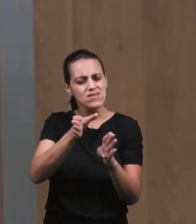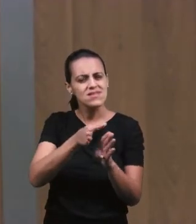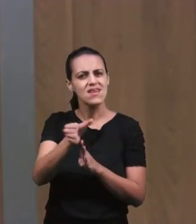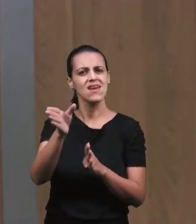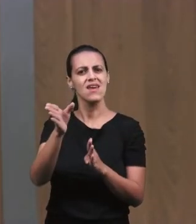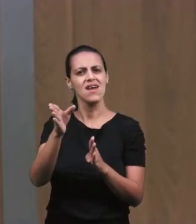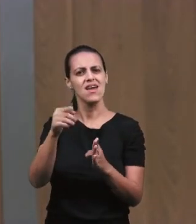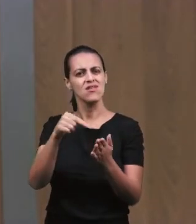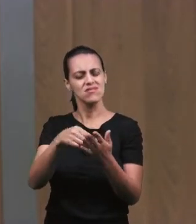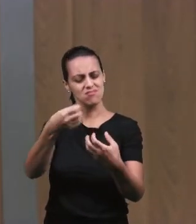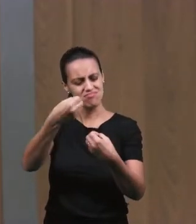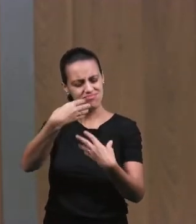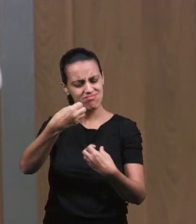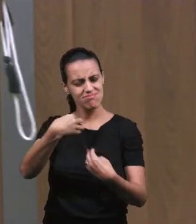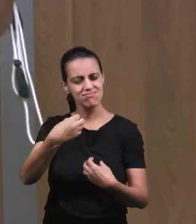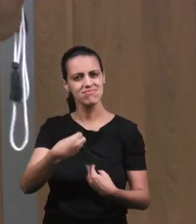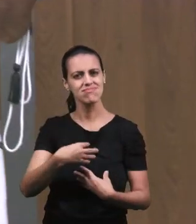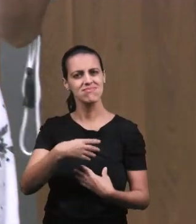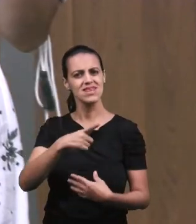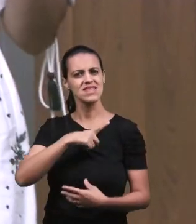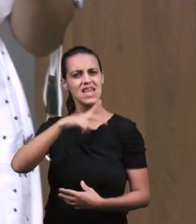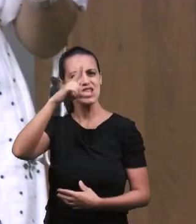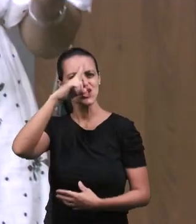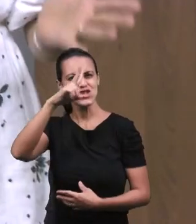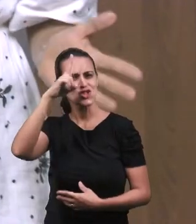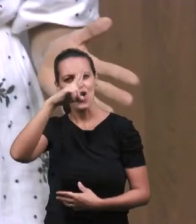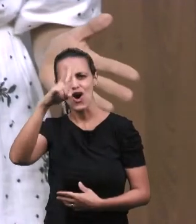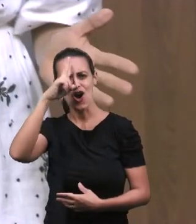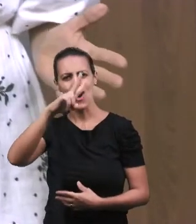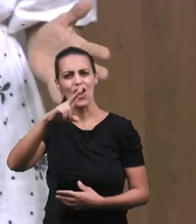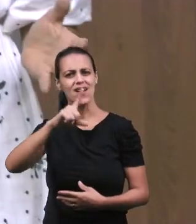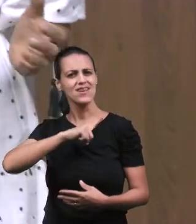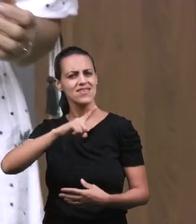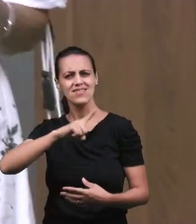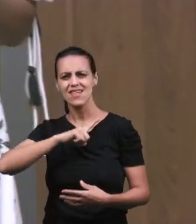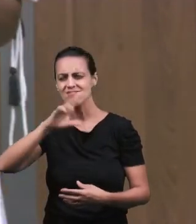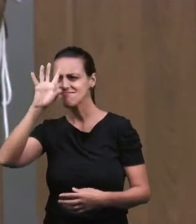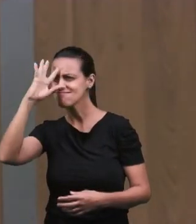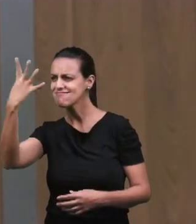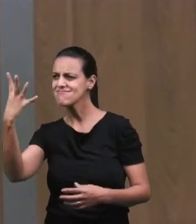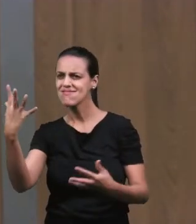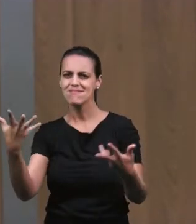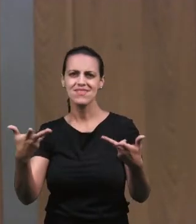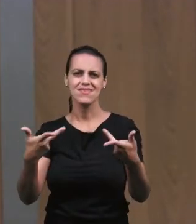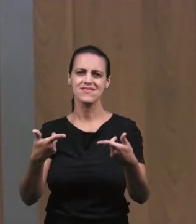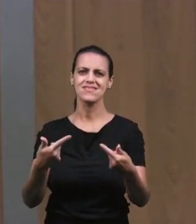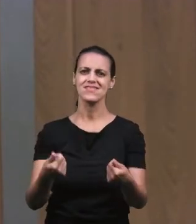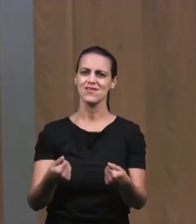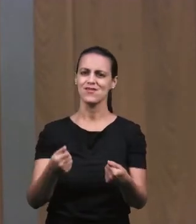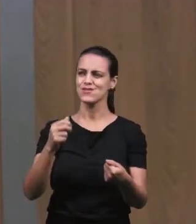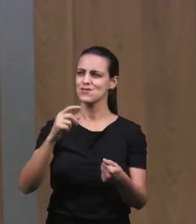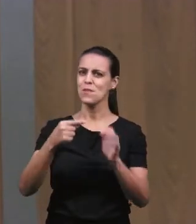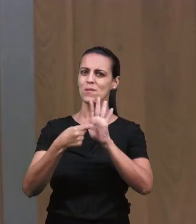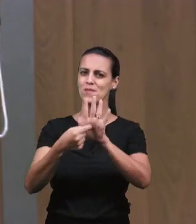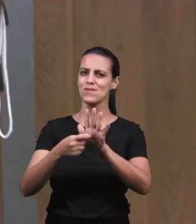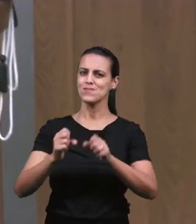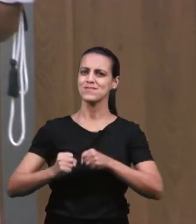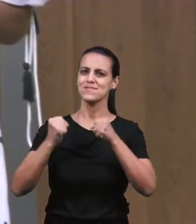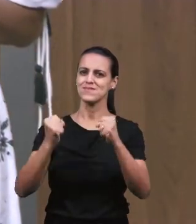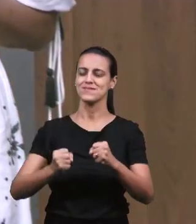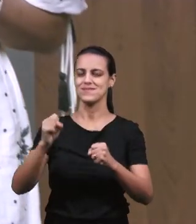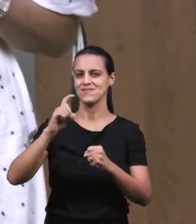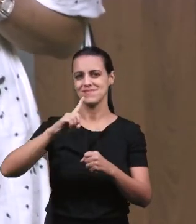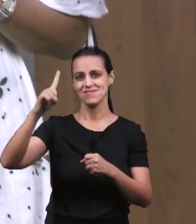des sagesses, l'histoire, des événements merveilleux du pouvoir de Dieu. Et la parole de Dieu, plus